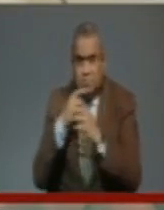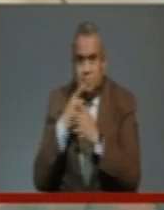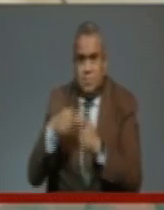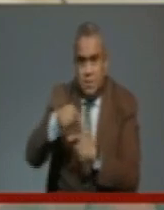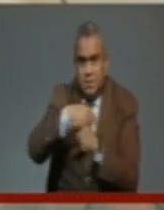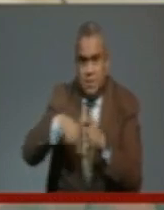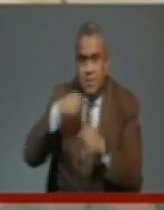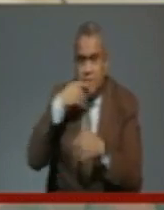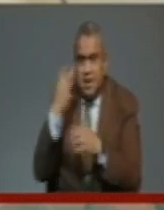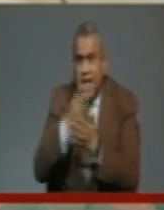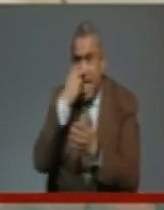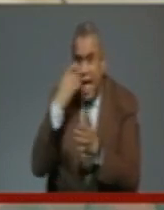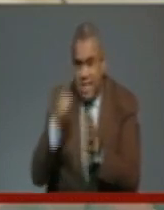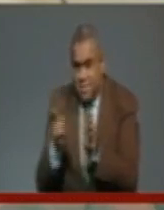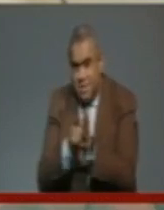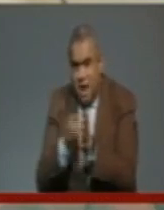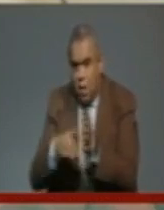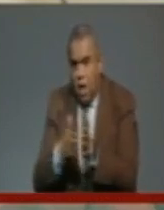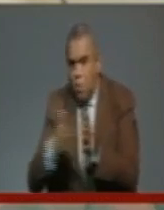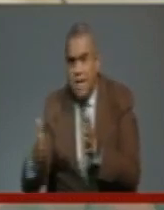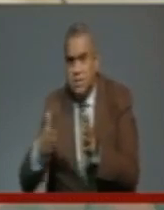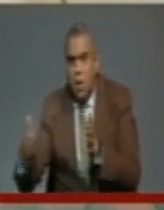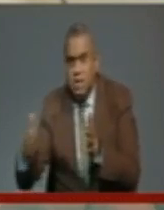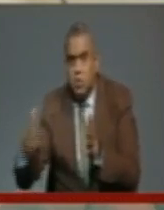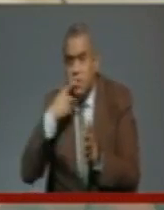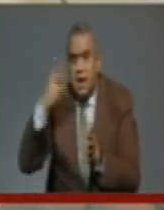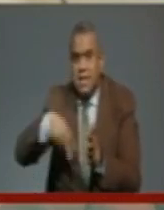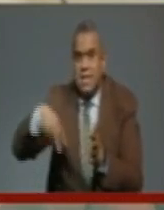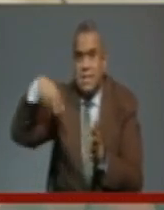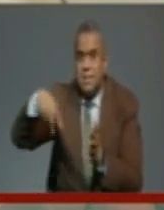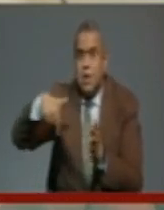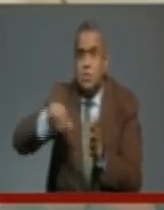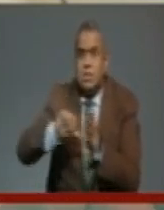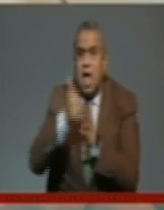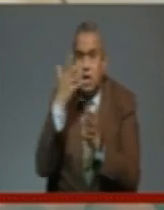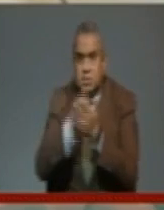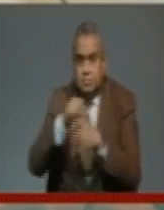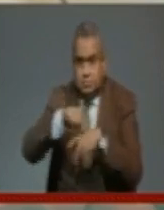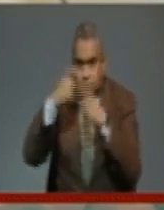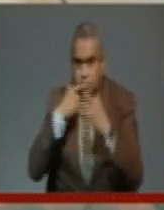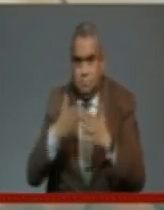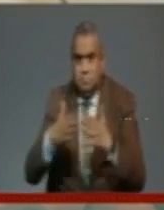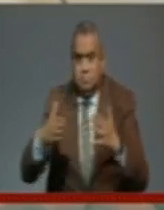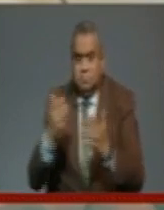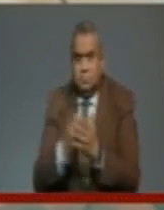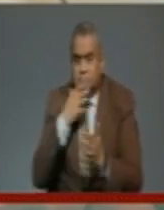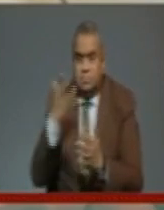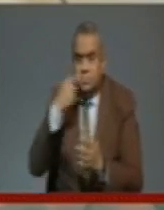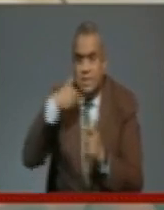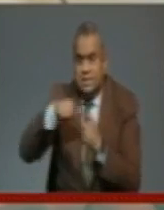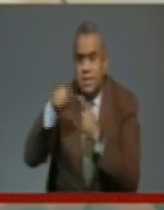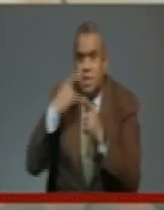الأرصفة اللي كانت موجودة، واللي جديدة بقت 8.6 جديدة عشان تصل ساحات التداول إلى 10.6 كيلومتر